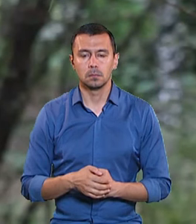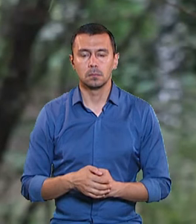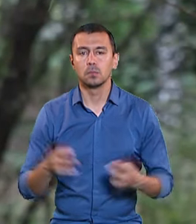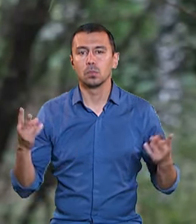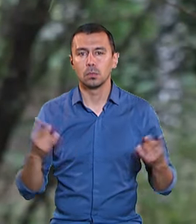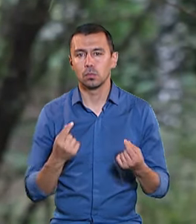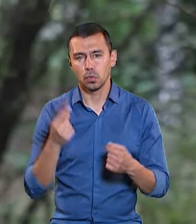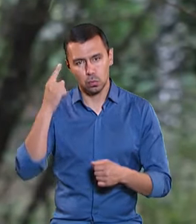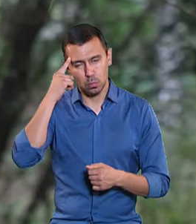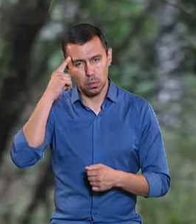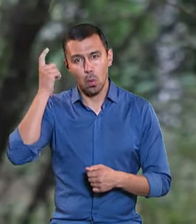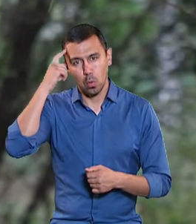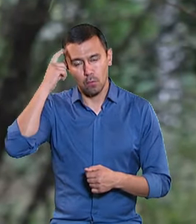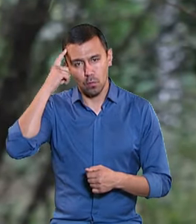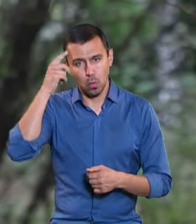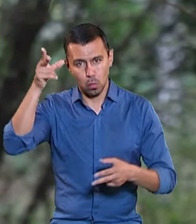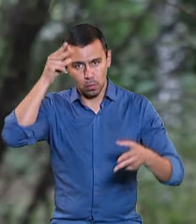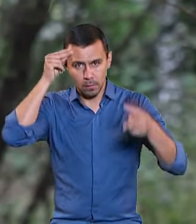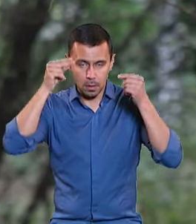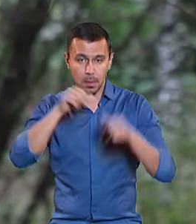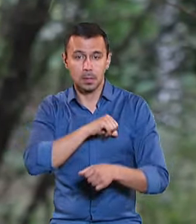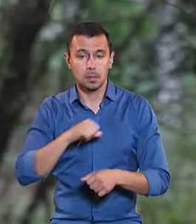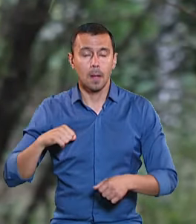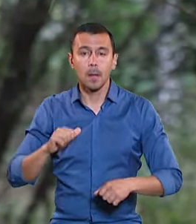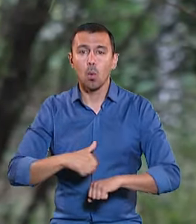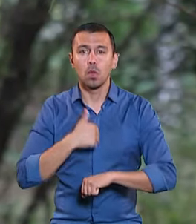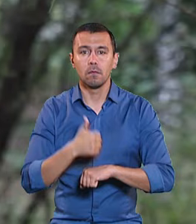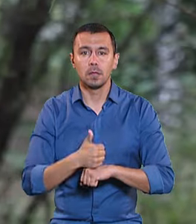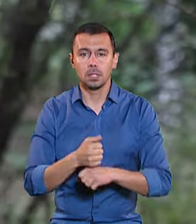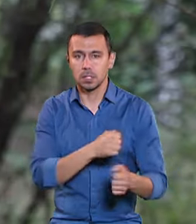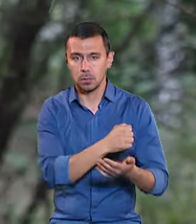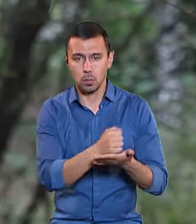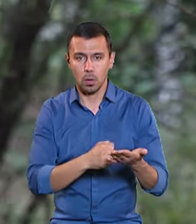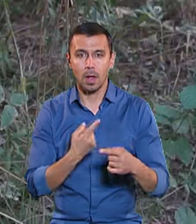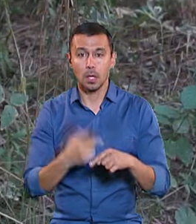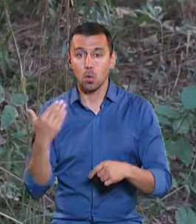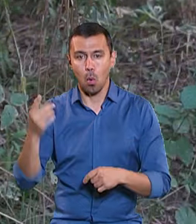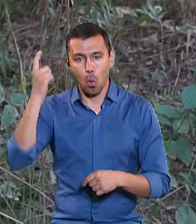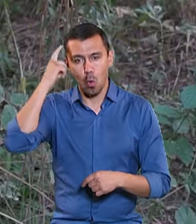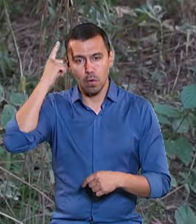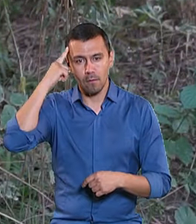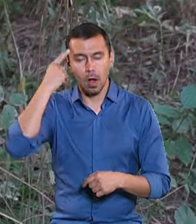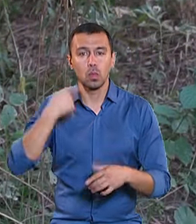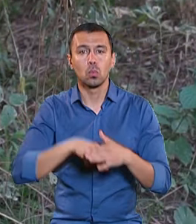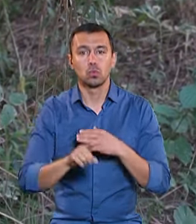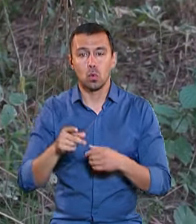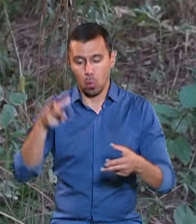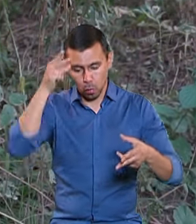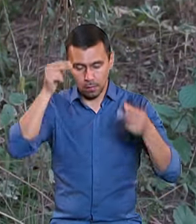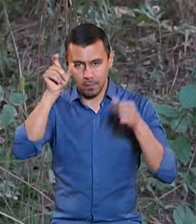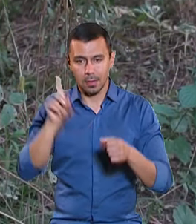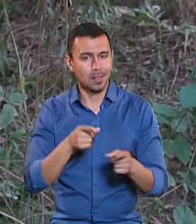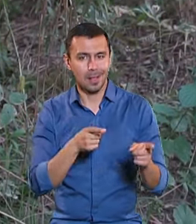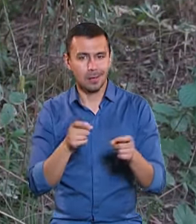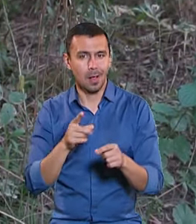Потрібно трошки думати головою розвідника, напевно, саме головне зброя – це його голова. Тому що розвідник – це не